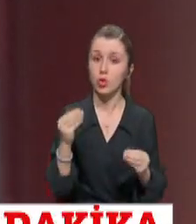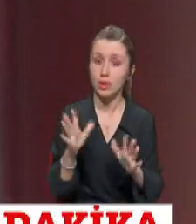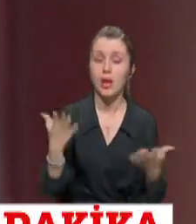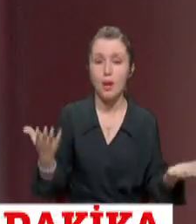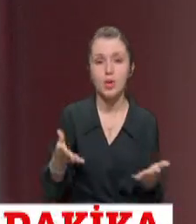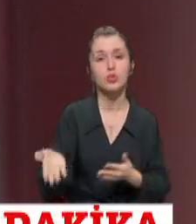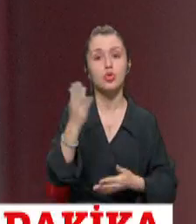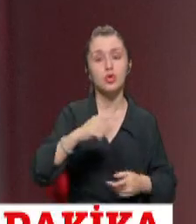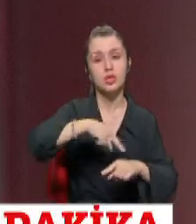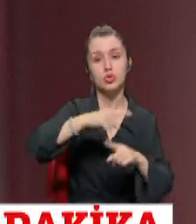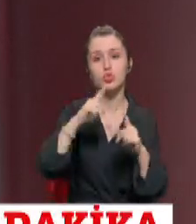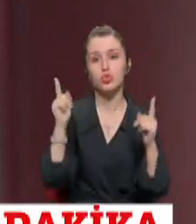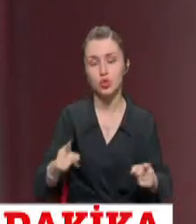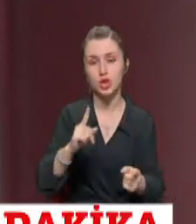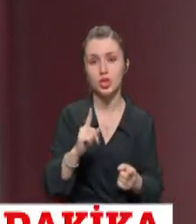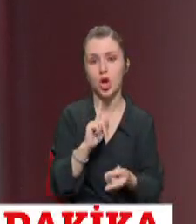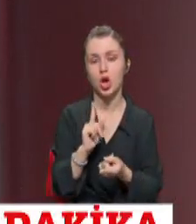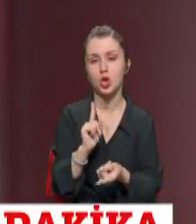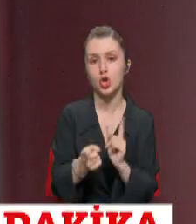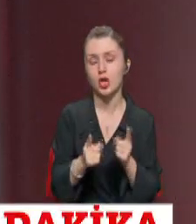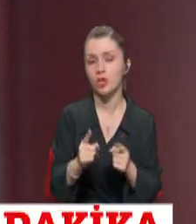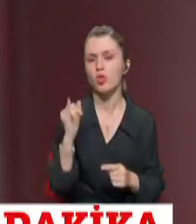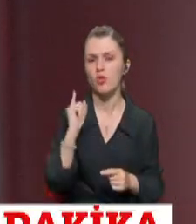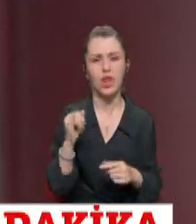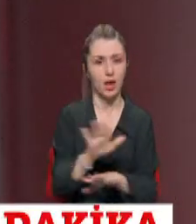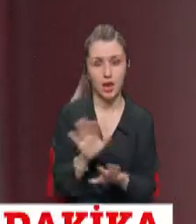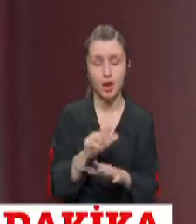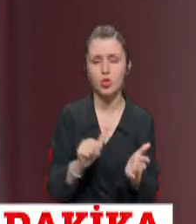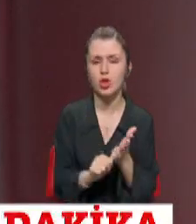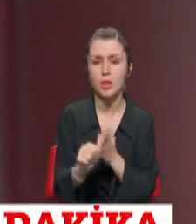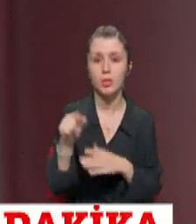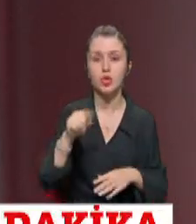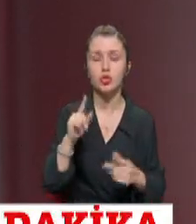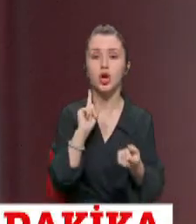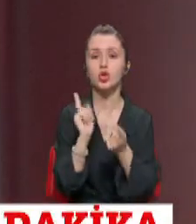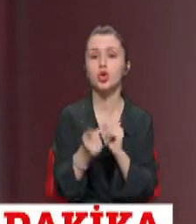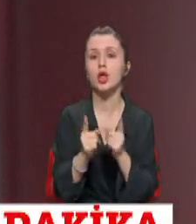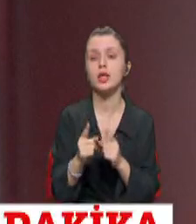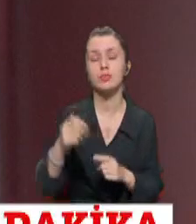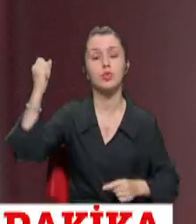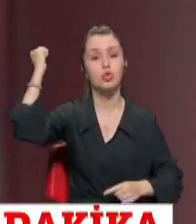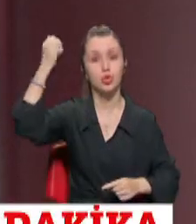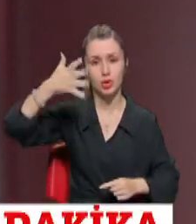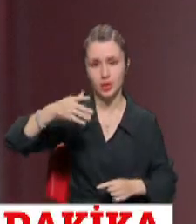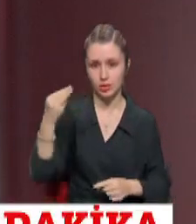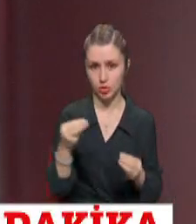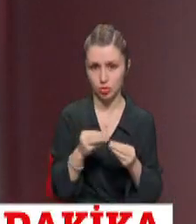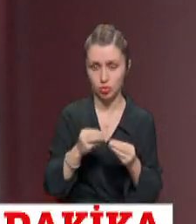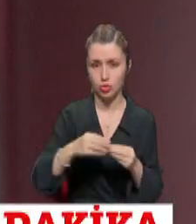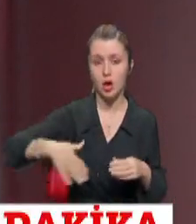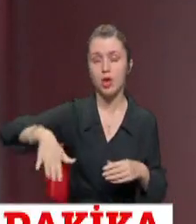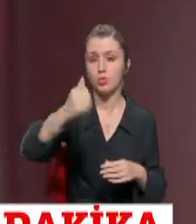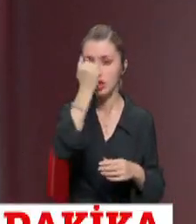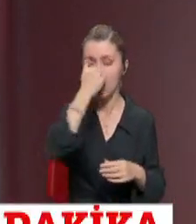ama sonrasındaki süreç yönetimi bu bir felaket değil. Bu tamamen şu anki yönetimin suçu. Bu kanlar herkesin